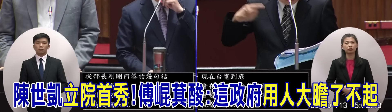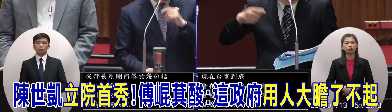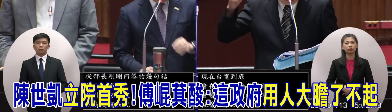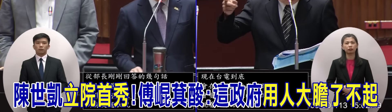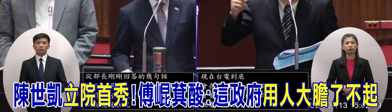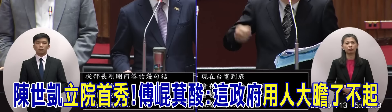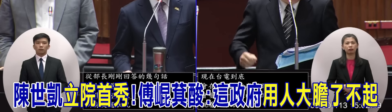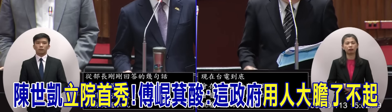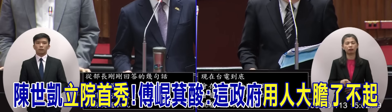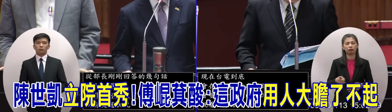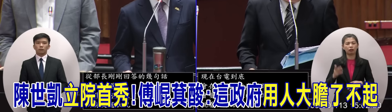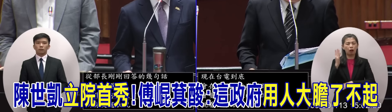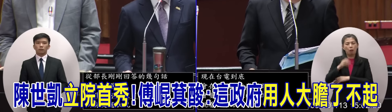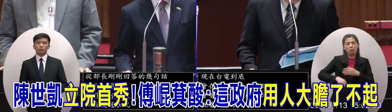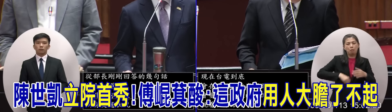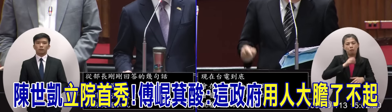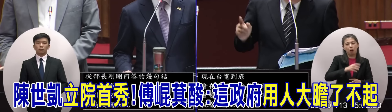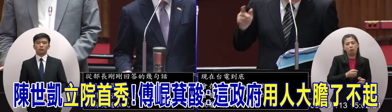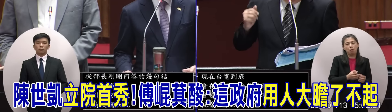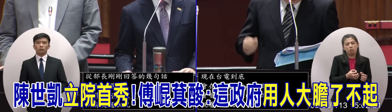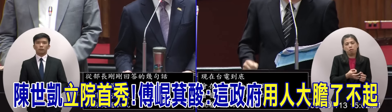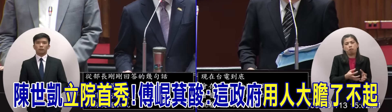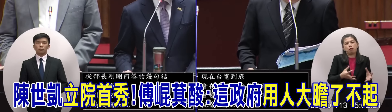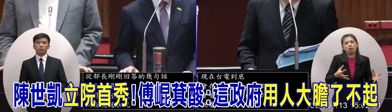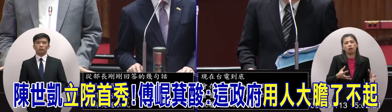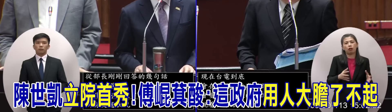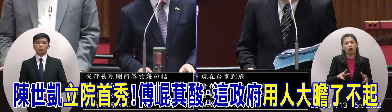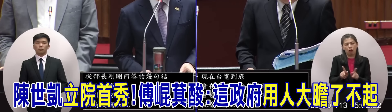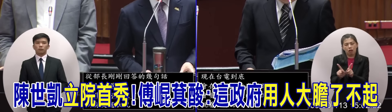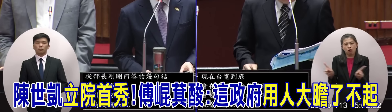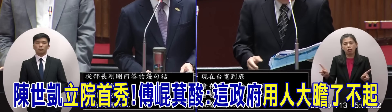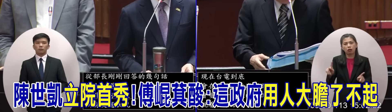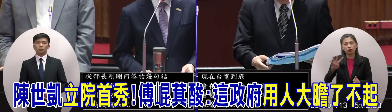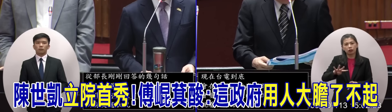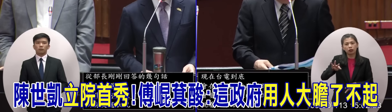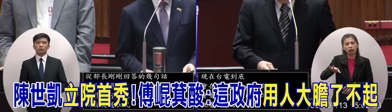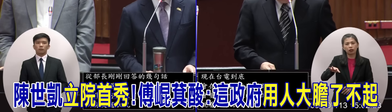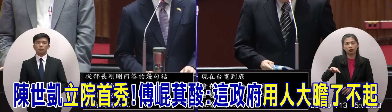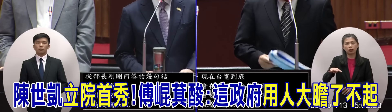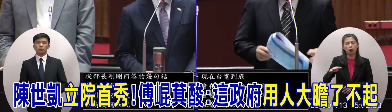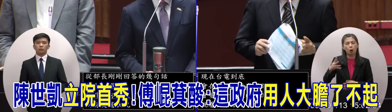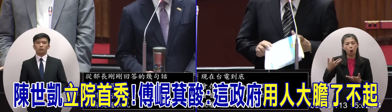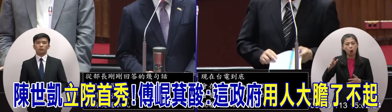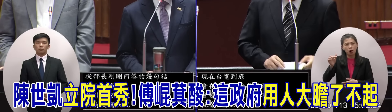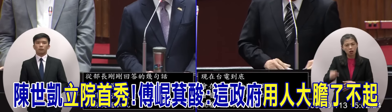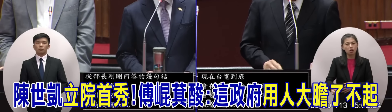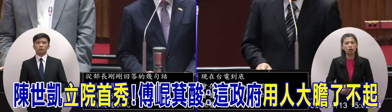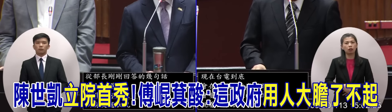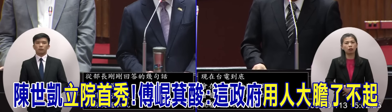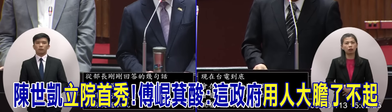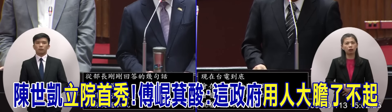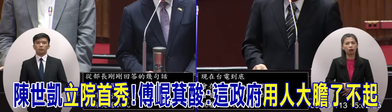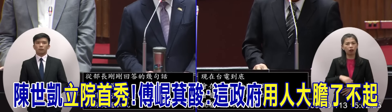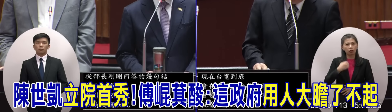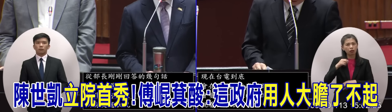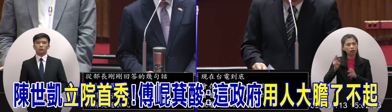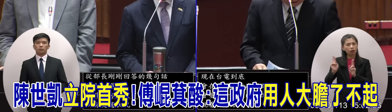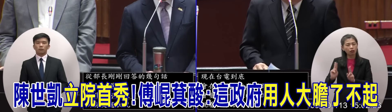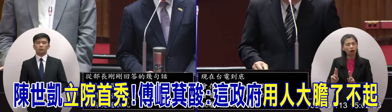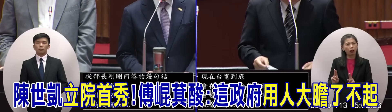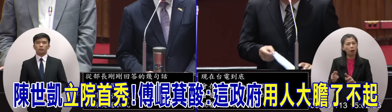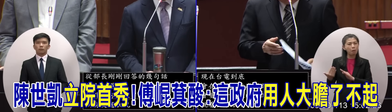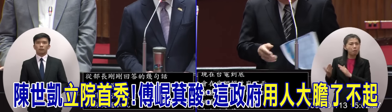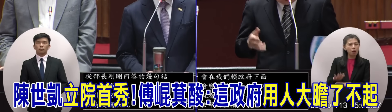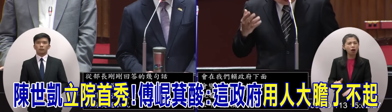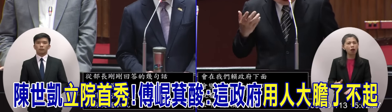1000亿，因为政府拿钱给他，累计亏损4349亿。到底台电怎么样才不会